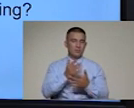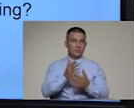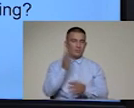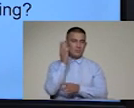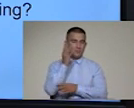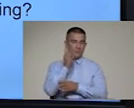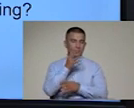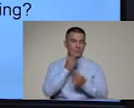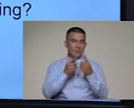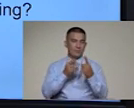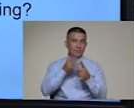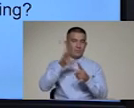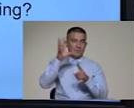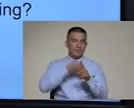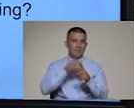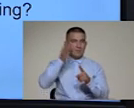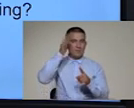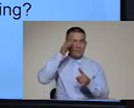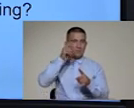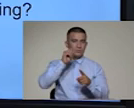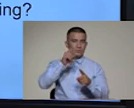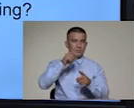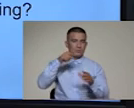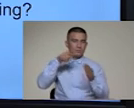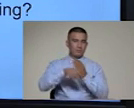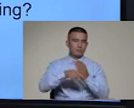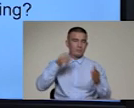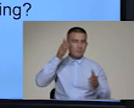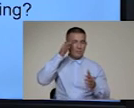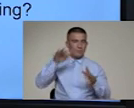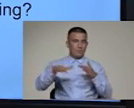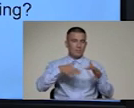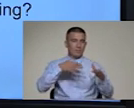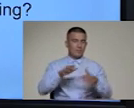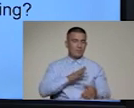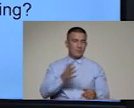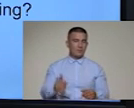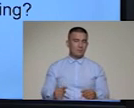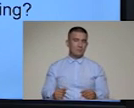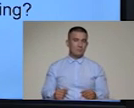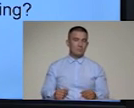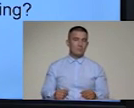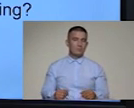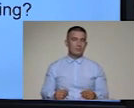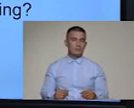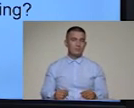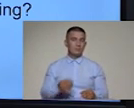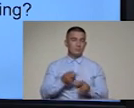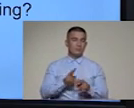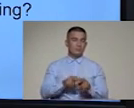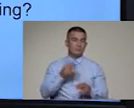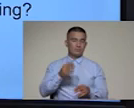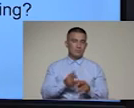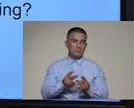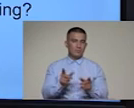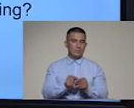yog'ochlar? Ana shu yog'ochlarni oltin rangga keltirishda aynan susal oltindan foydalanilar ekan. Bu